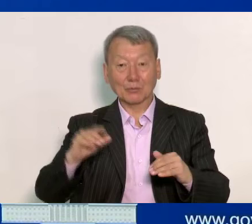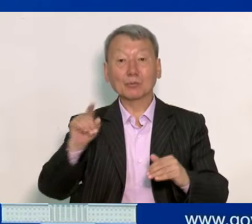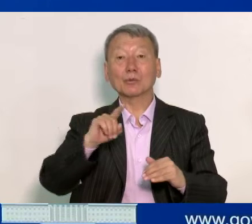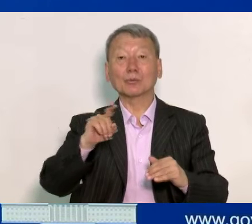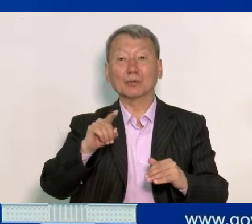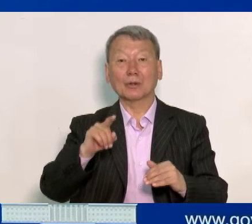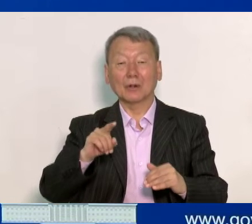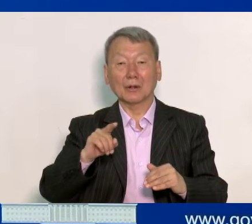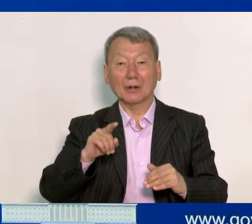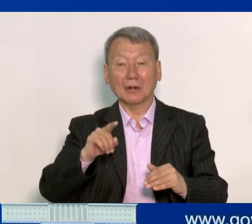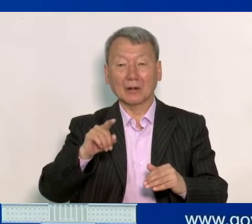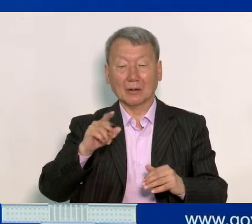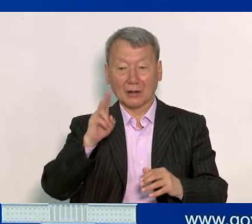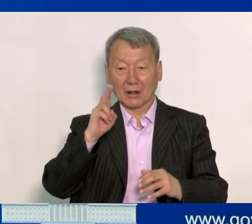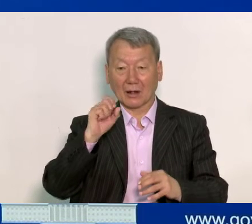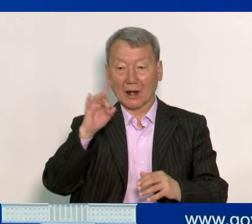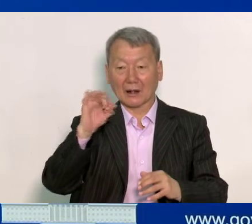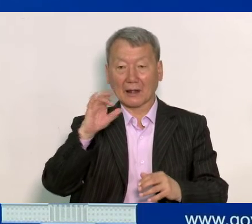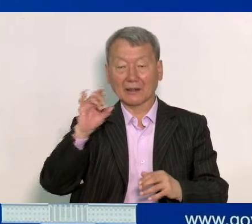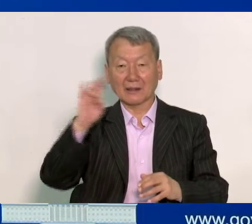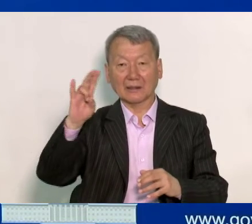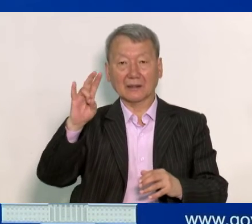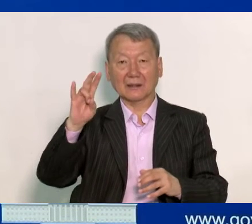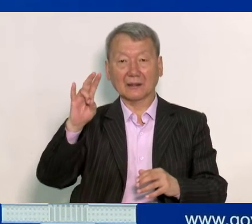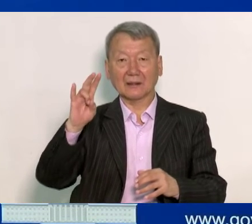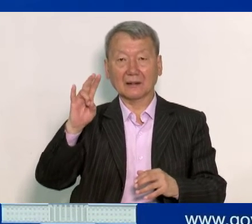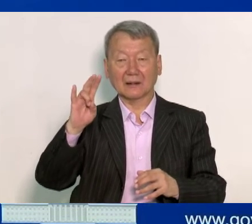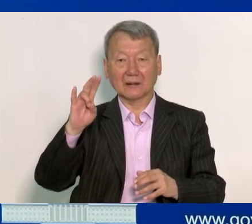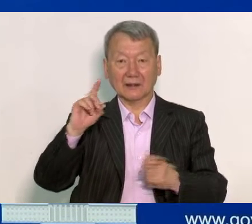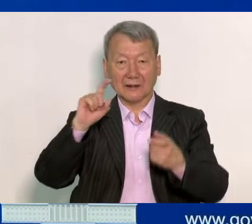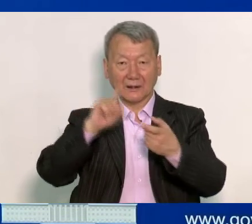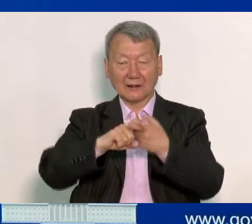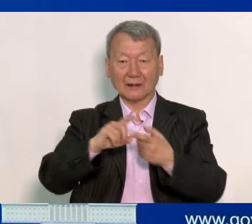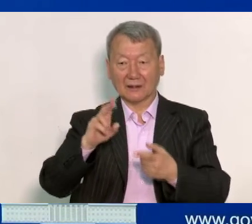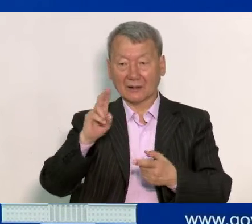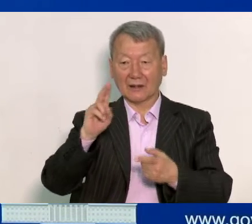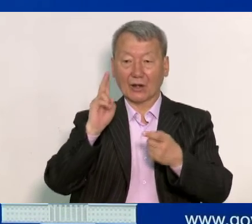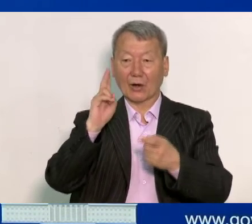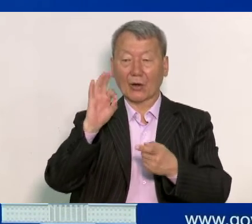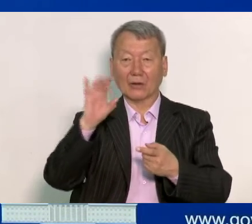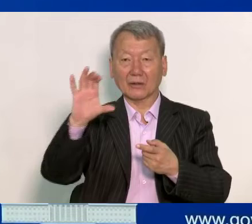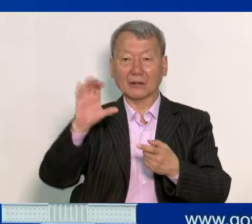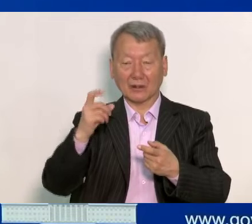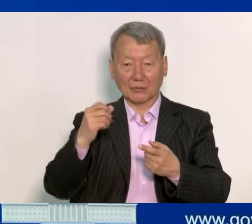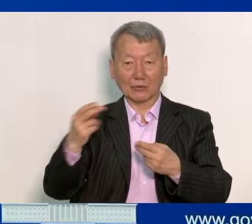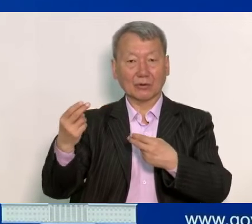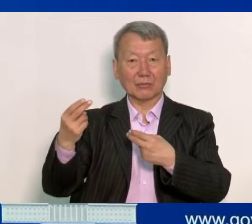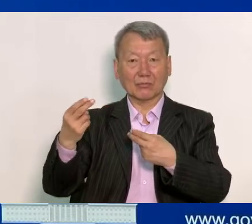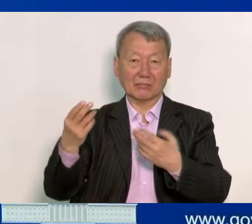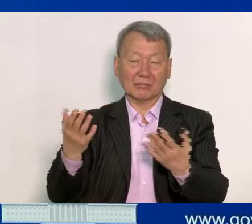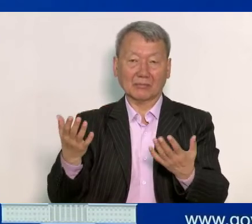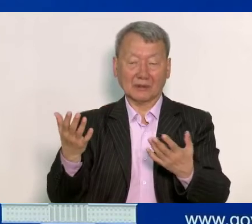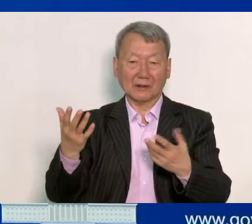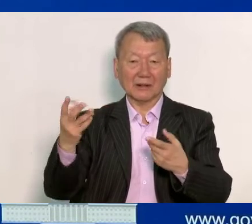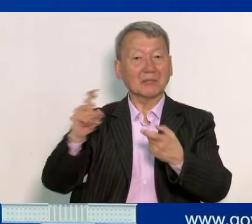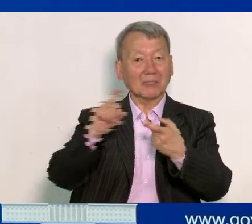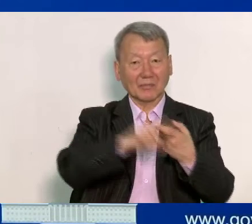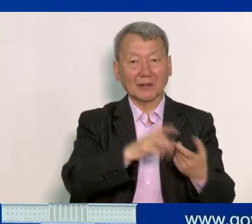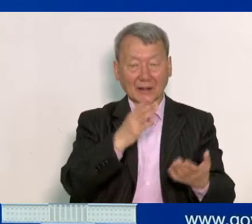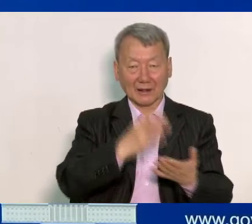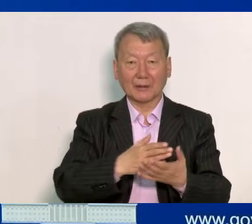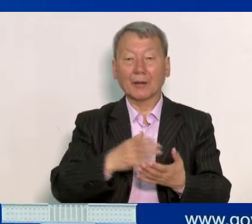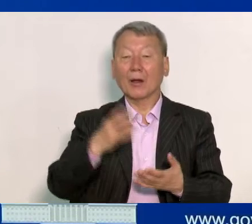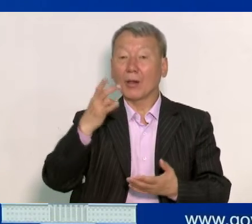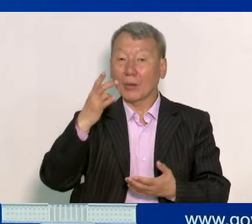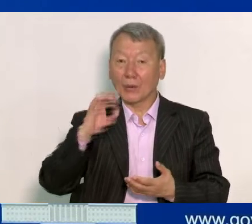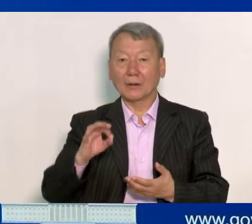это карантинные мероприятия, связанные с COVID-19, они немножко там повлияли.